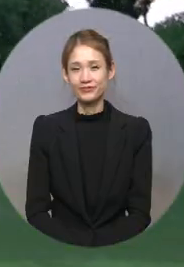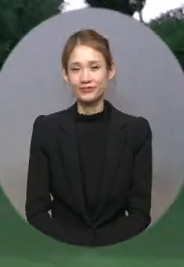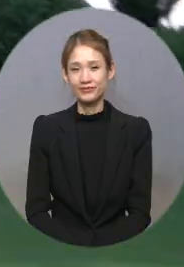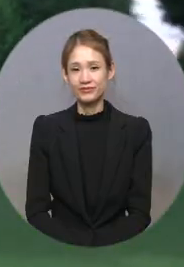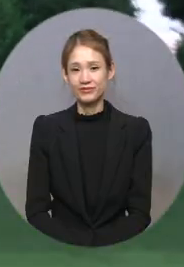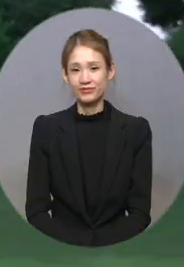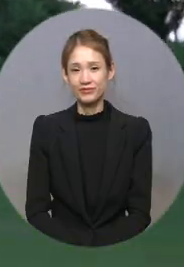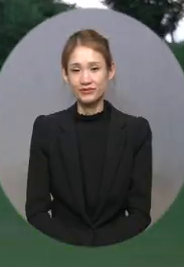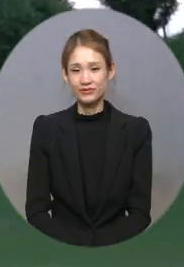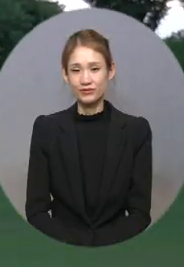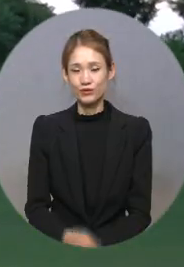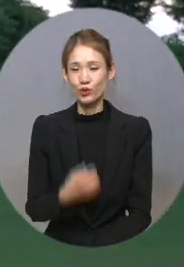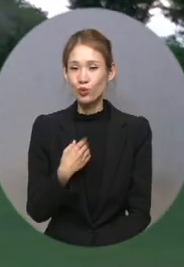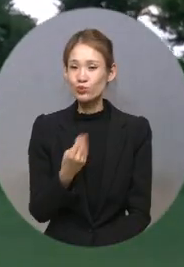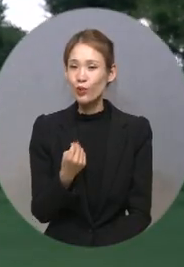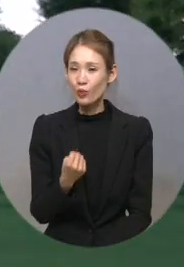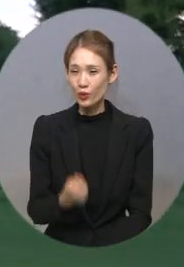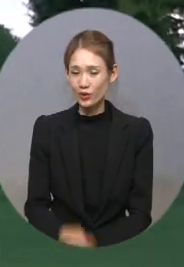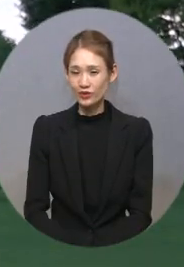나 몇 번 쳤어요?